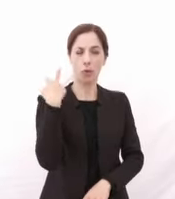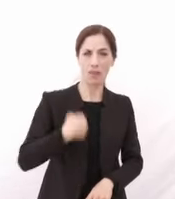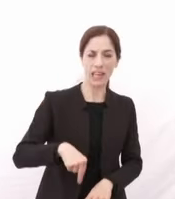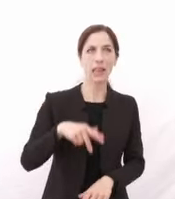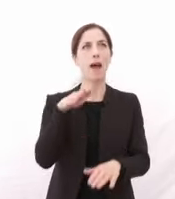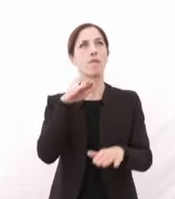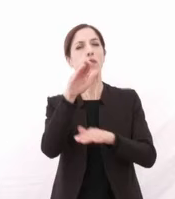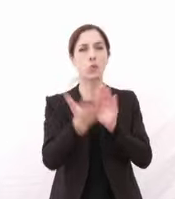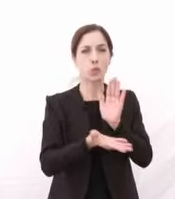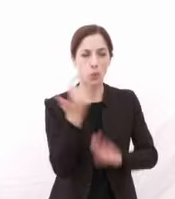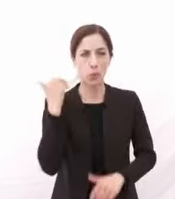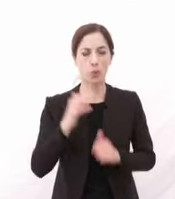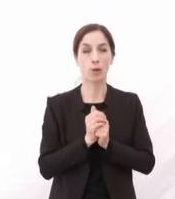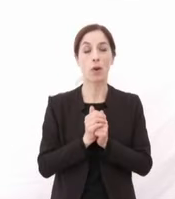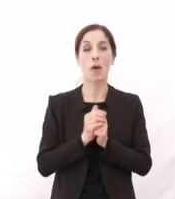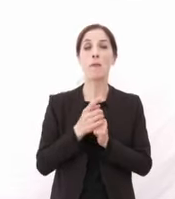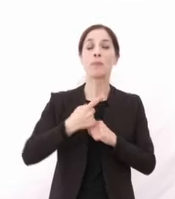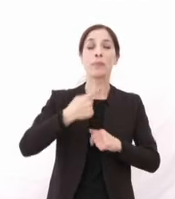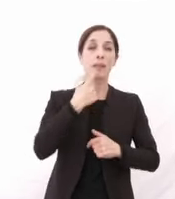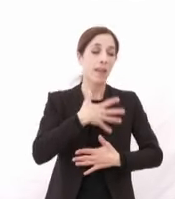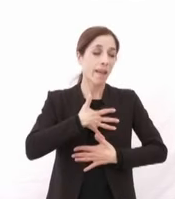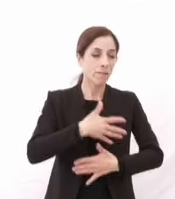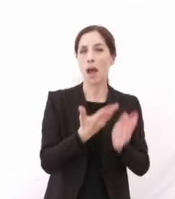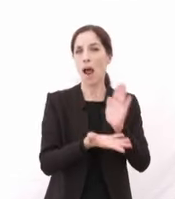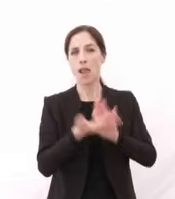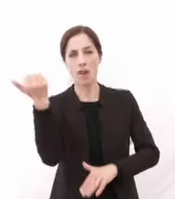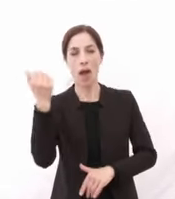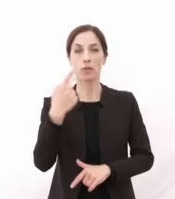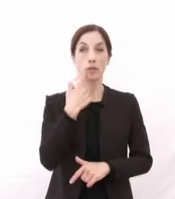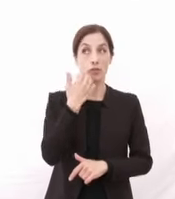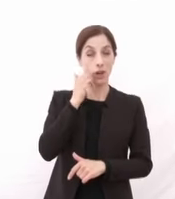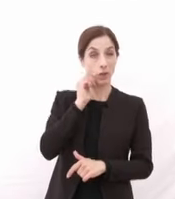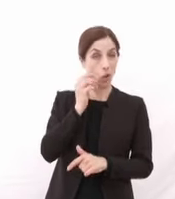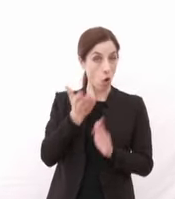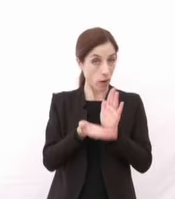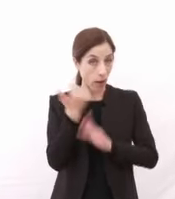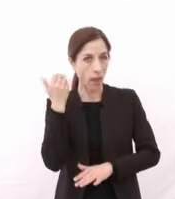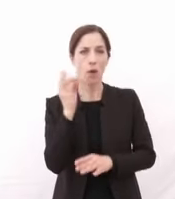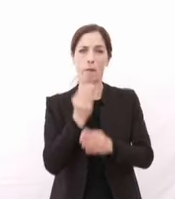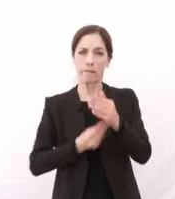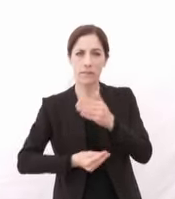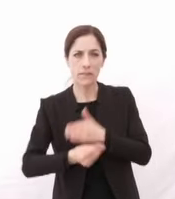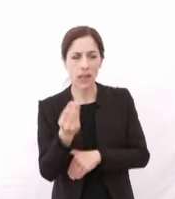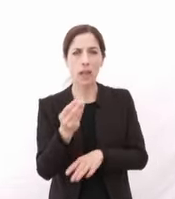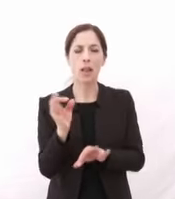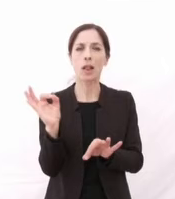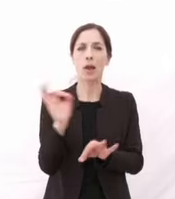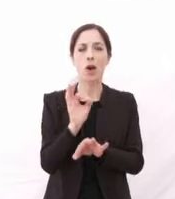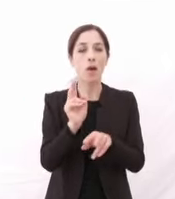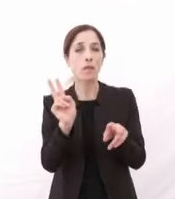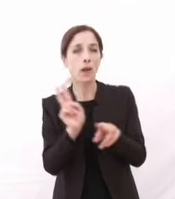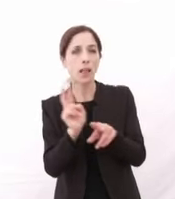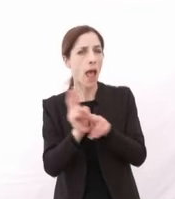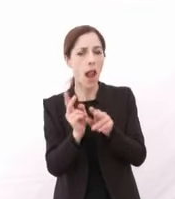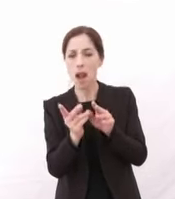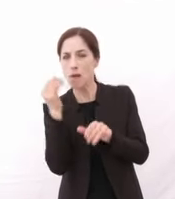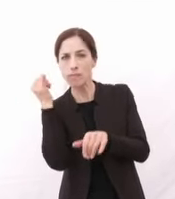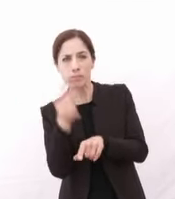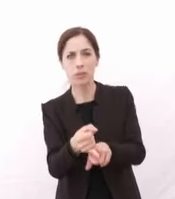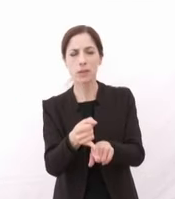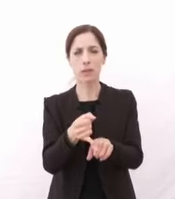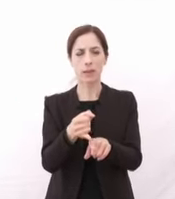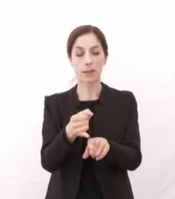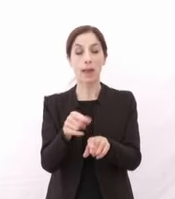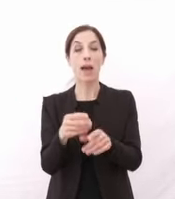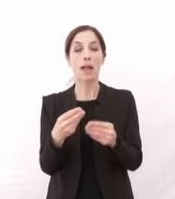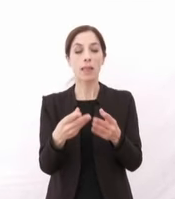affetti, sottraendo a noi un genitore, un figlio, un fratello, negando loro la possibilità di vedere crescere